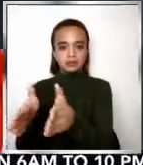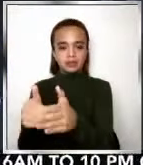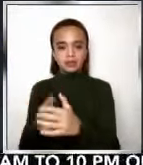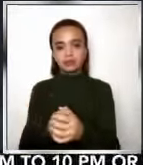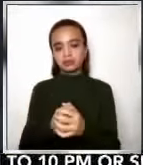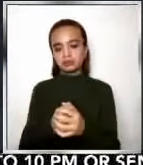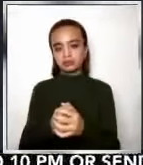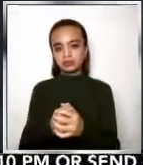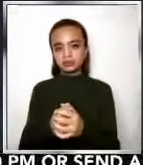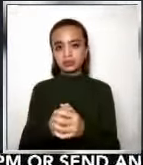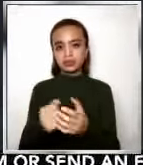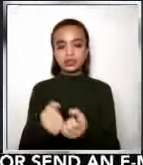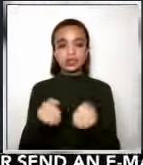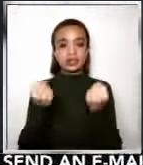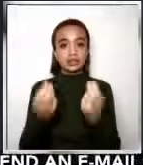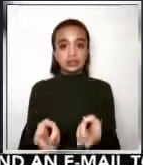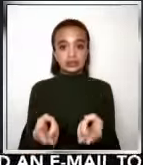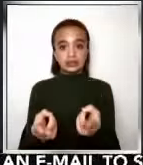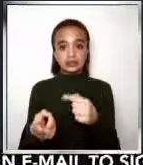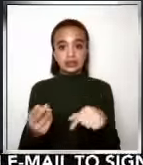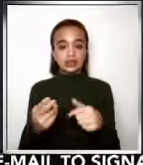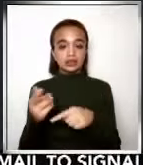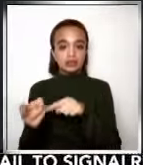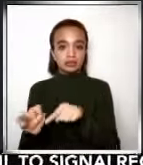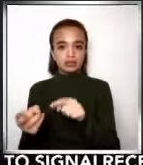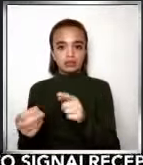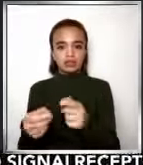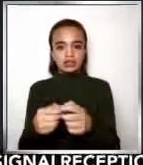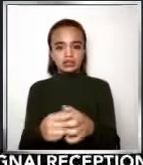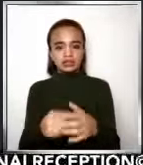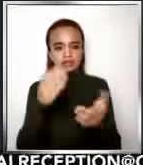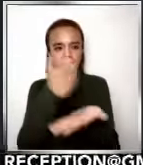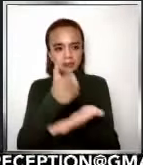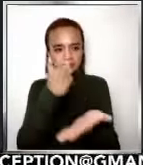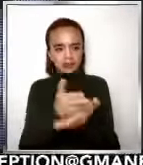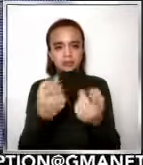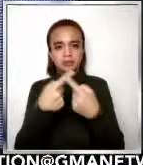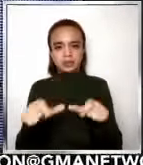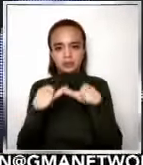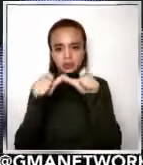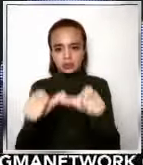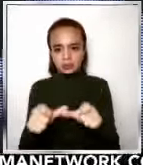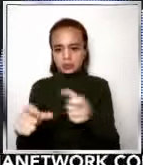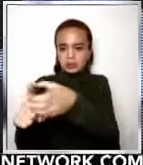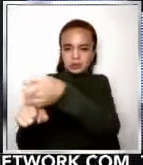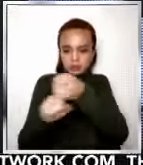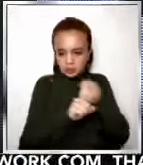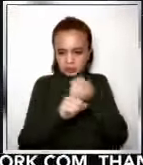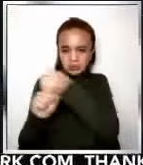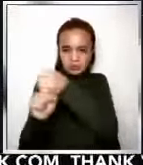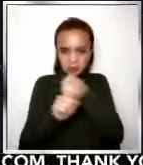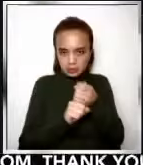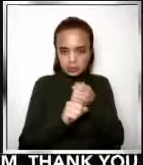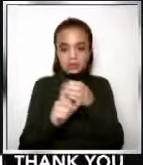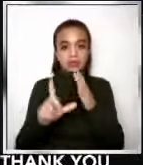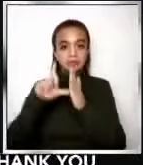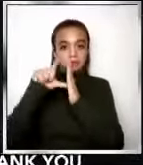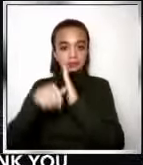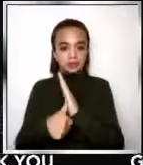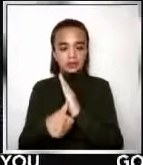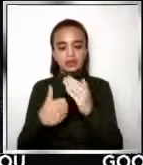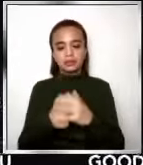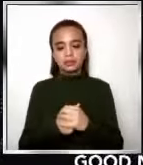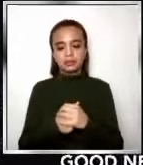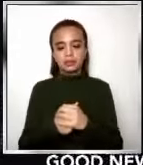partner ni Junicio ang grupo ni Fuentes pero sige pa rin sila sa pagkuyog sa biktima. Ilang sandali pa dumating ang mga tauhan ng barangay at